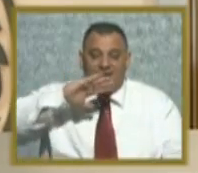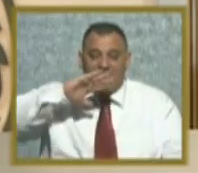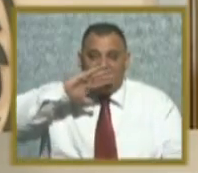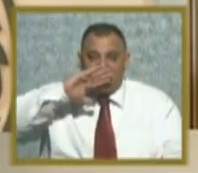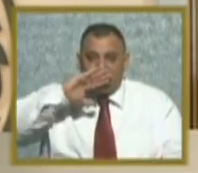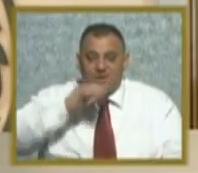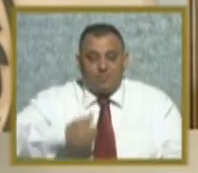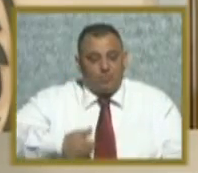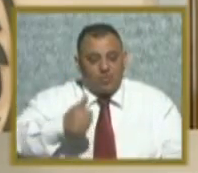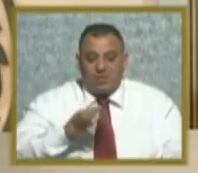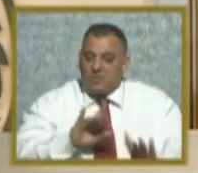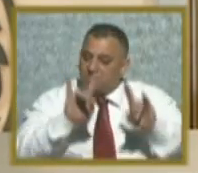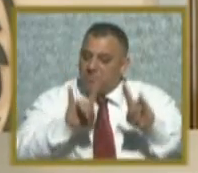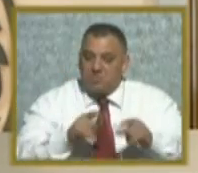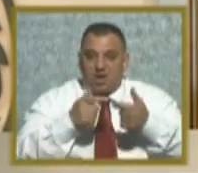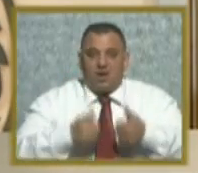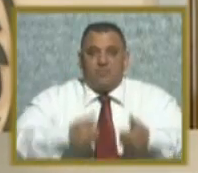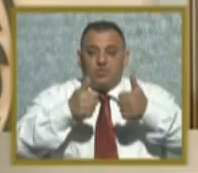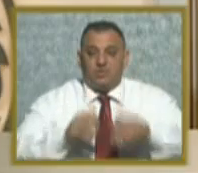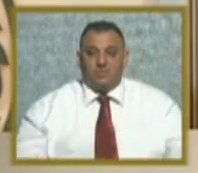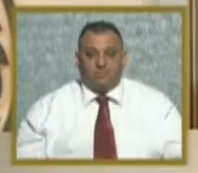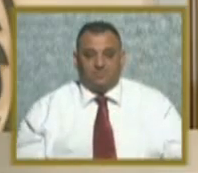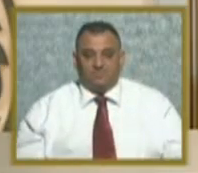عليك القضاء فقط وليس عليك الإطعام.